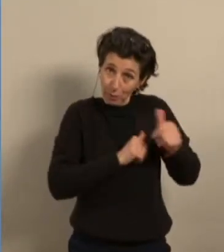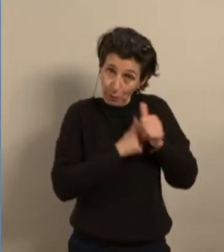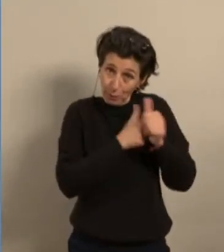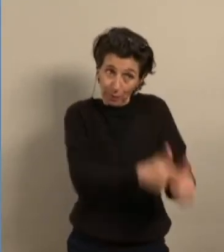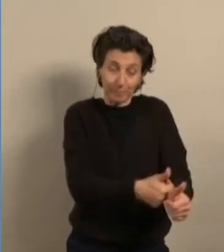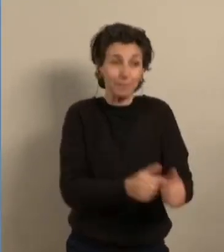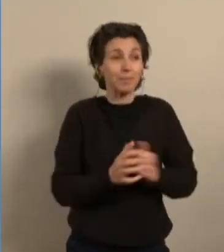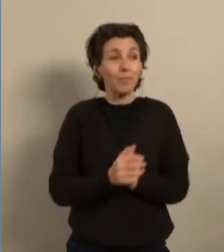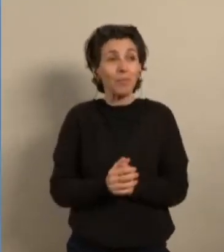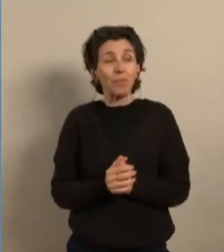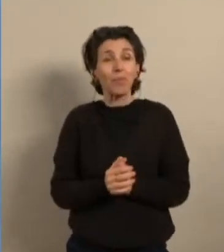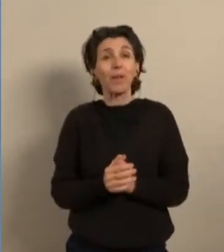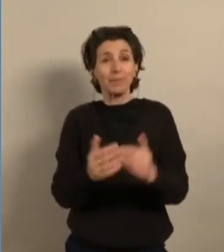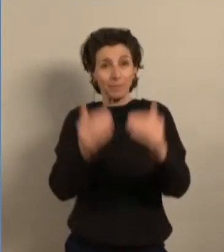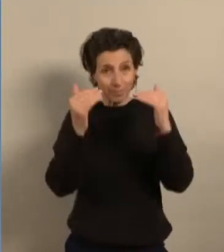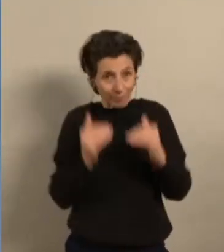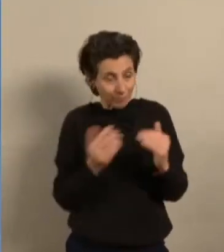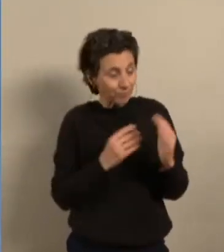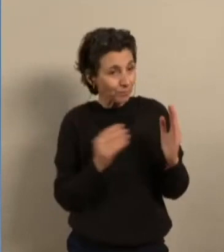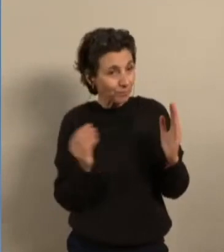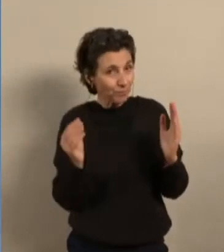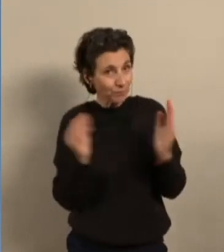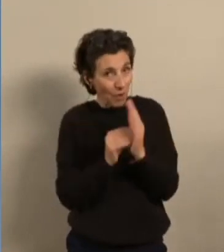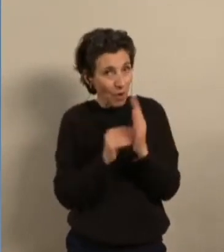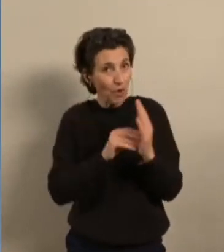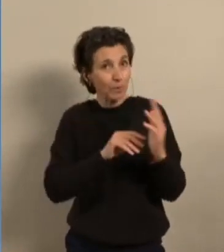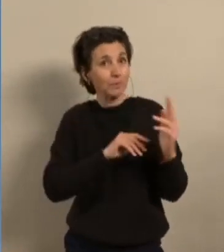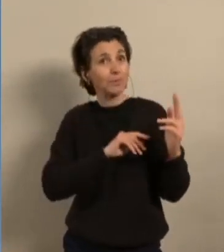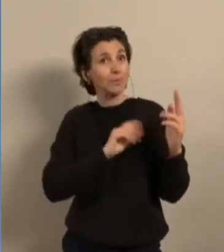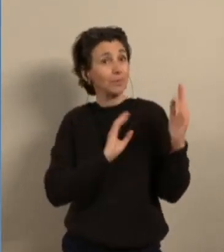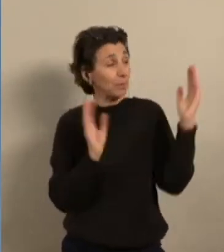Un autre amendement, si vous permettez.